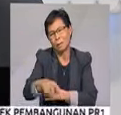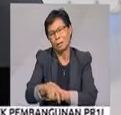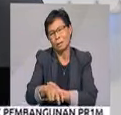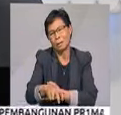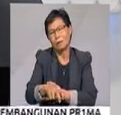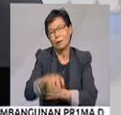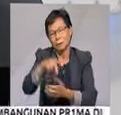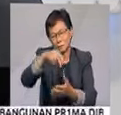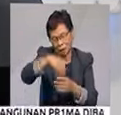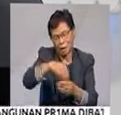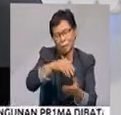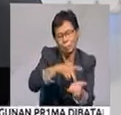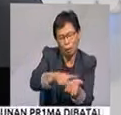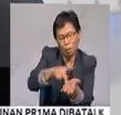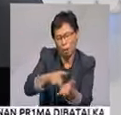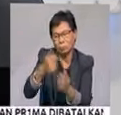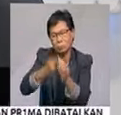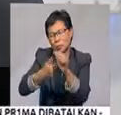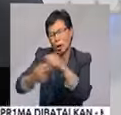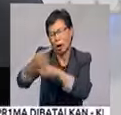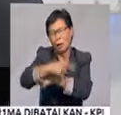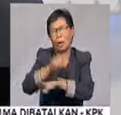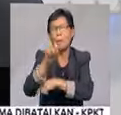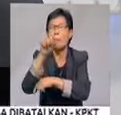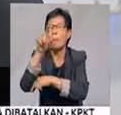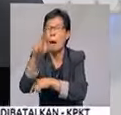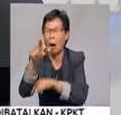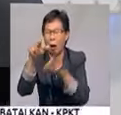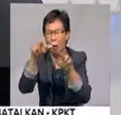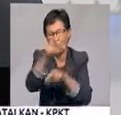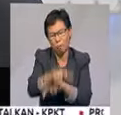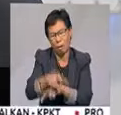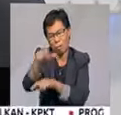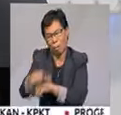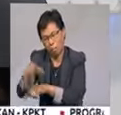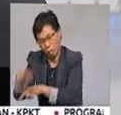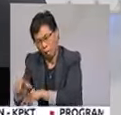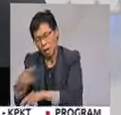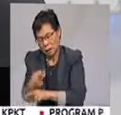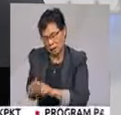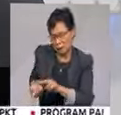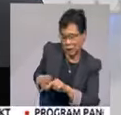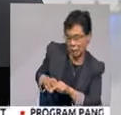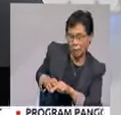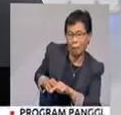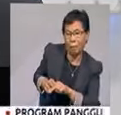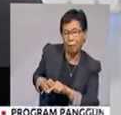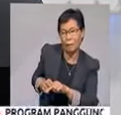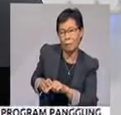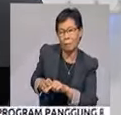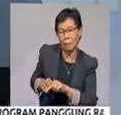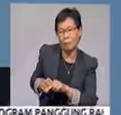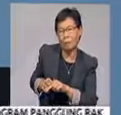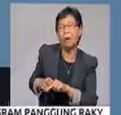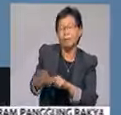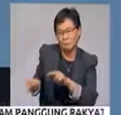dalam perbelanjaan harian atau bulanan yang agak tinggi. So, oleh sebab itu, kita tambahkan lagi